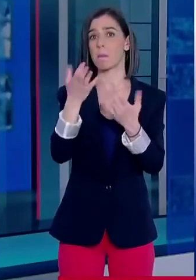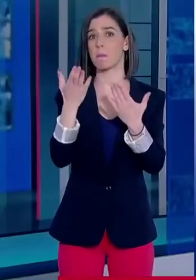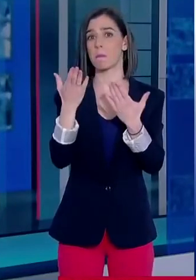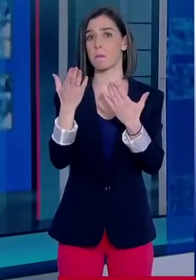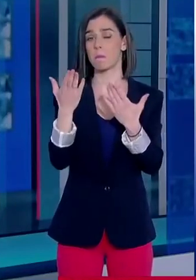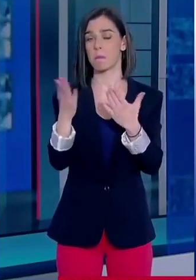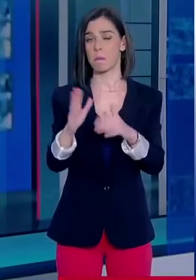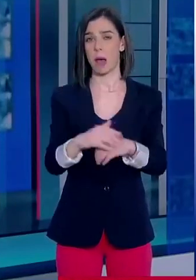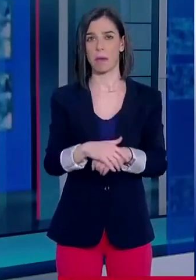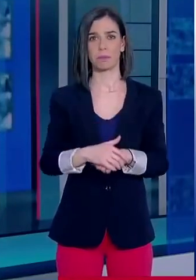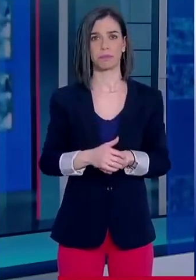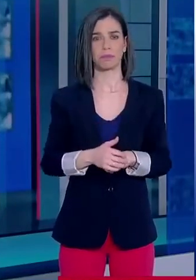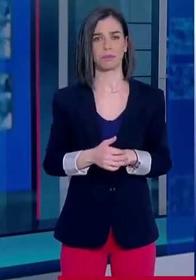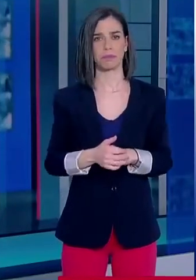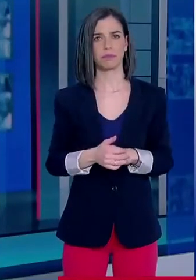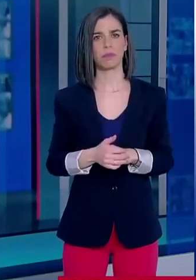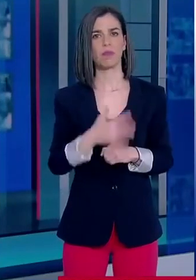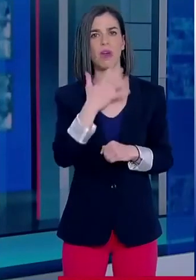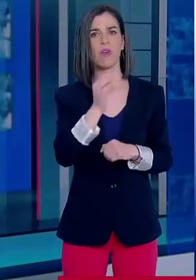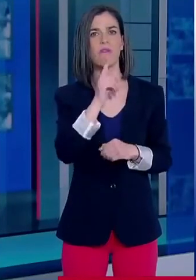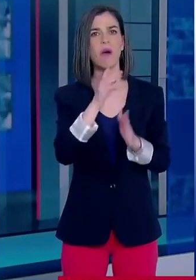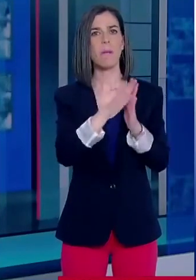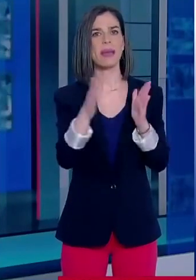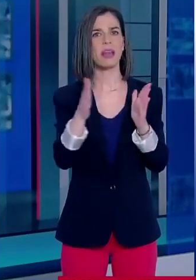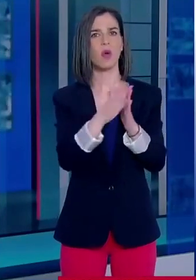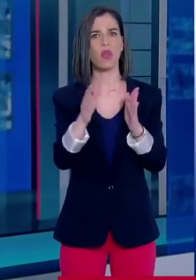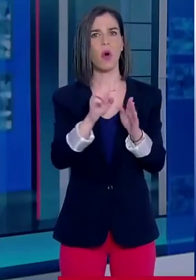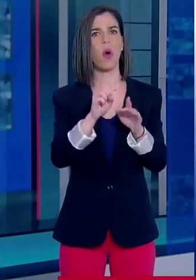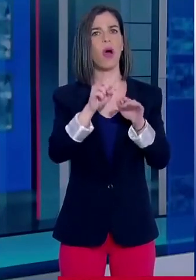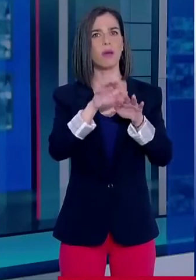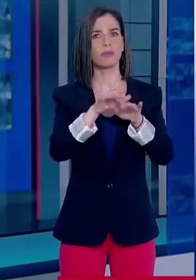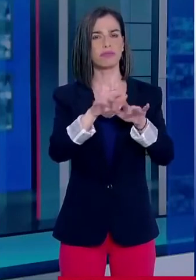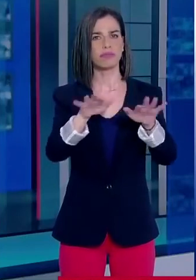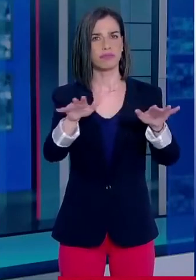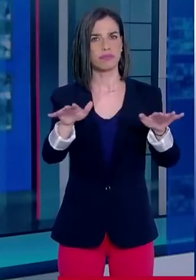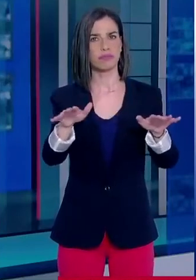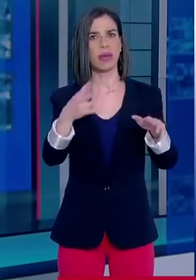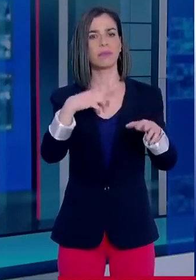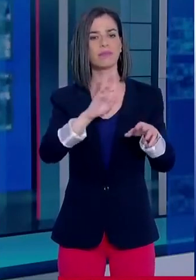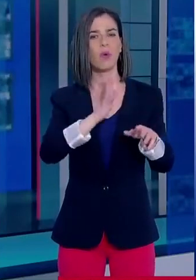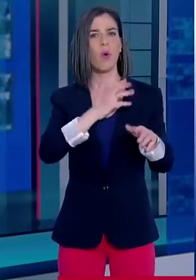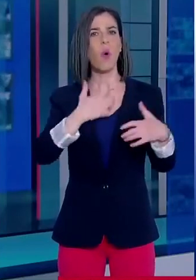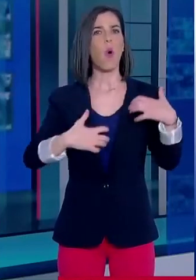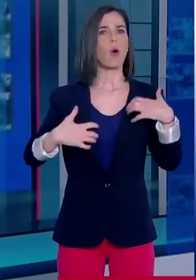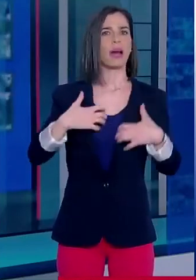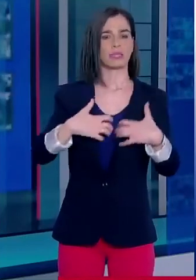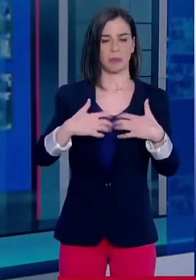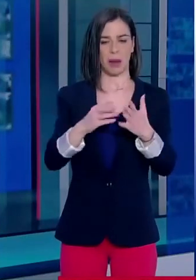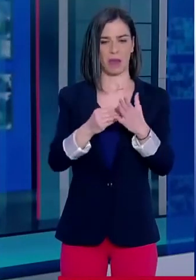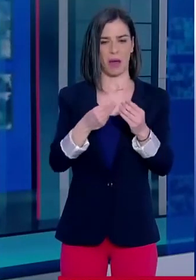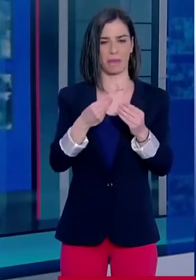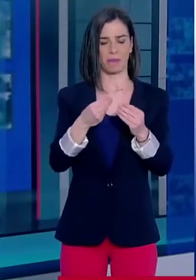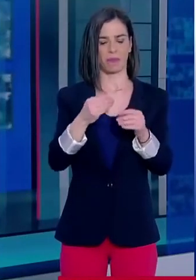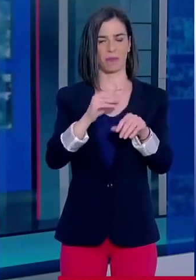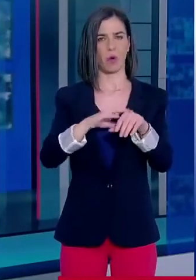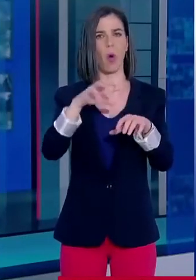αυτά, επειδή στην φάση αυτή της επιδημίας οι περισσότεροι οργανισμοί δίνουν το φάρμακο